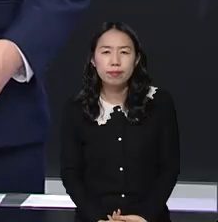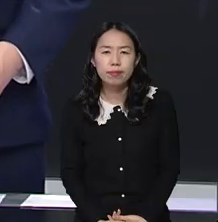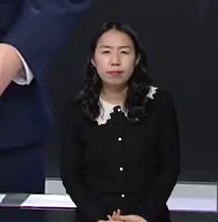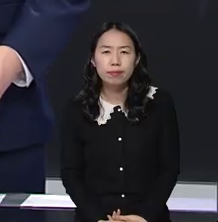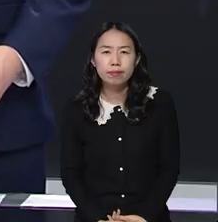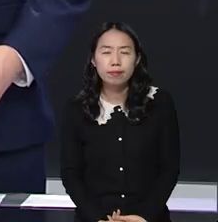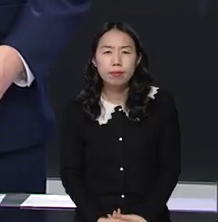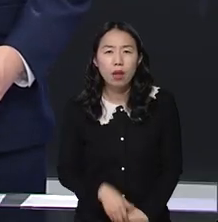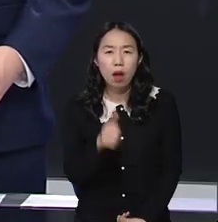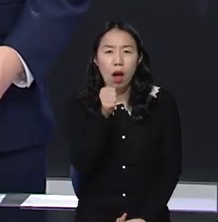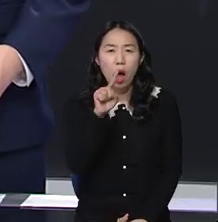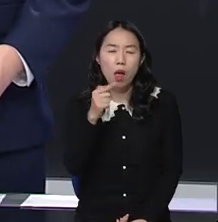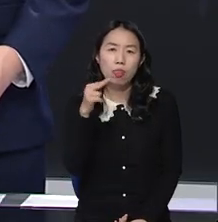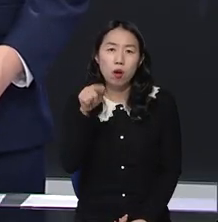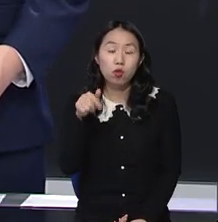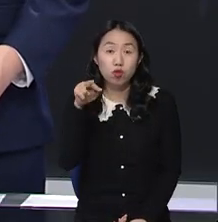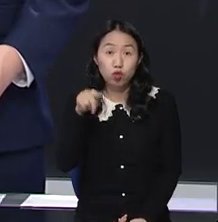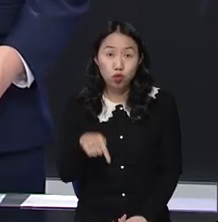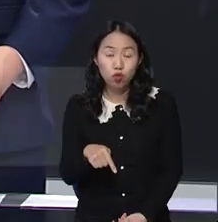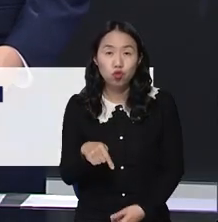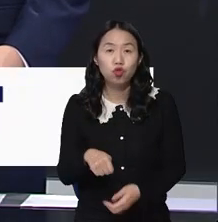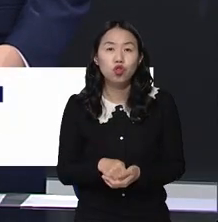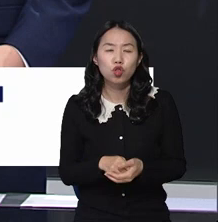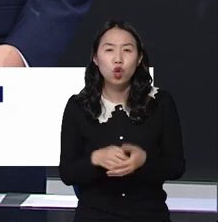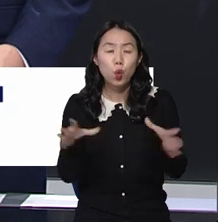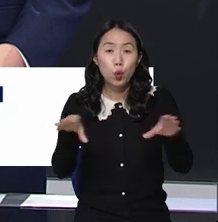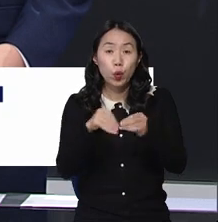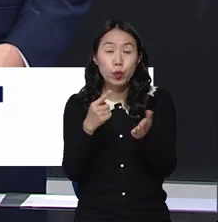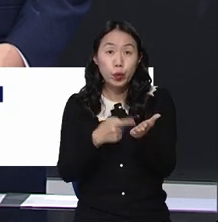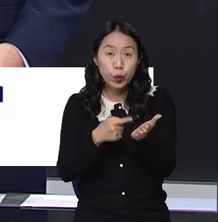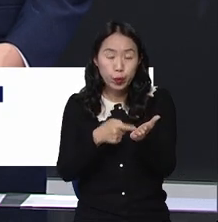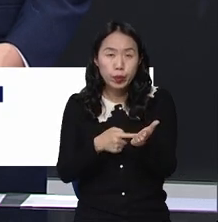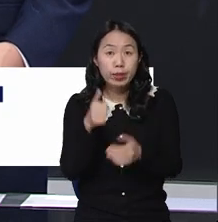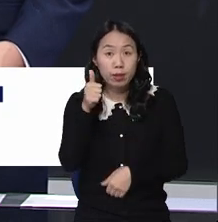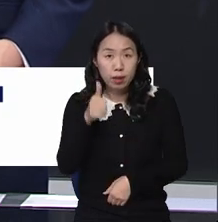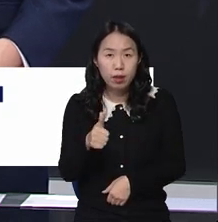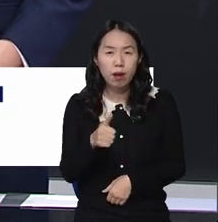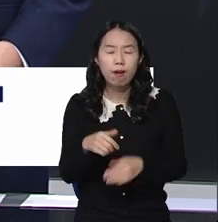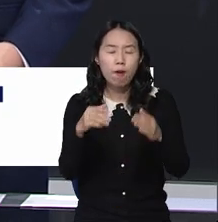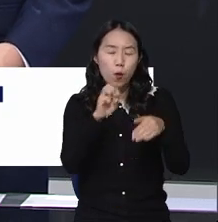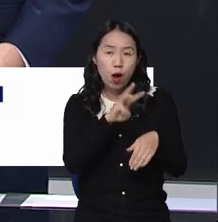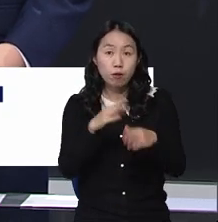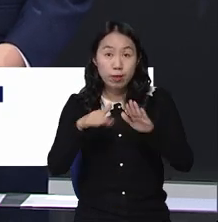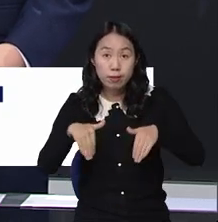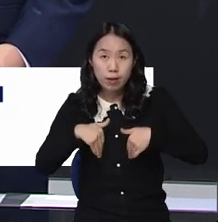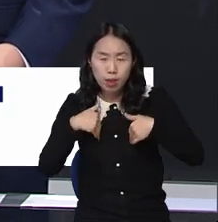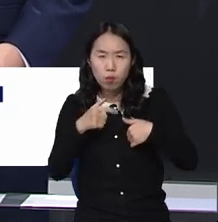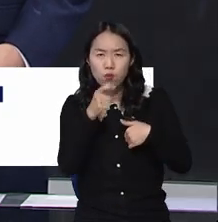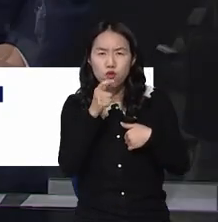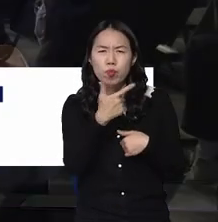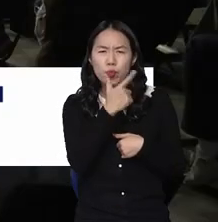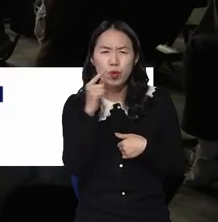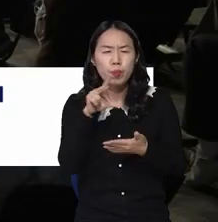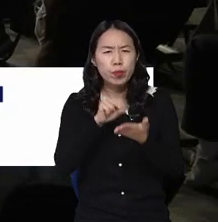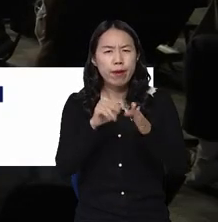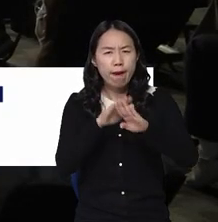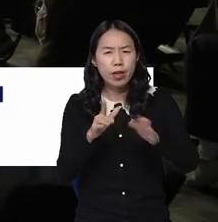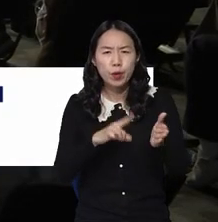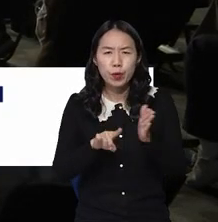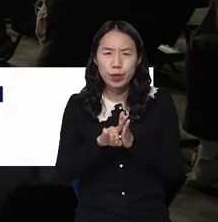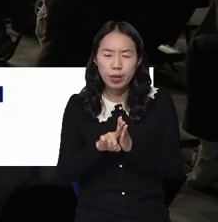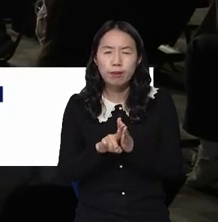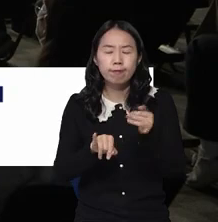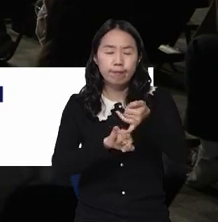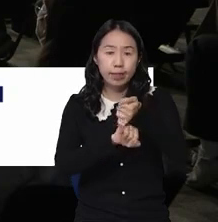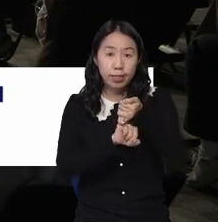한덕수 국무총리가 광주 전남 가뭄 대책 지원을 약속했습니다. 한 총리는 오늘 세계 물의 날 기념식 축사를